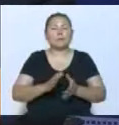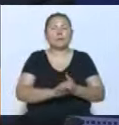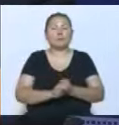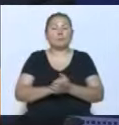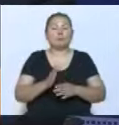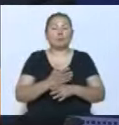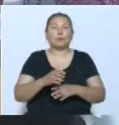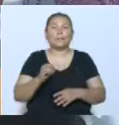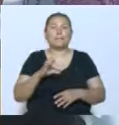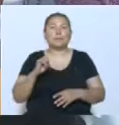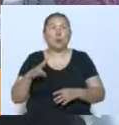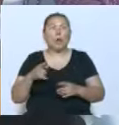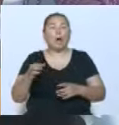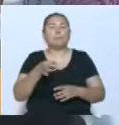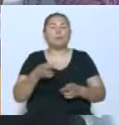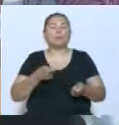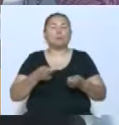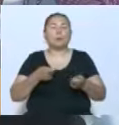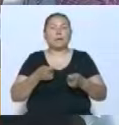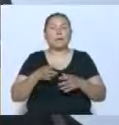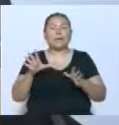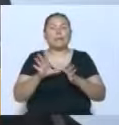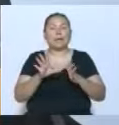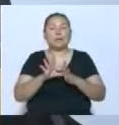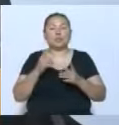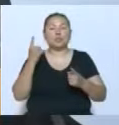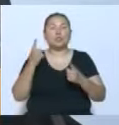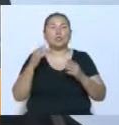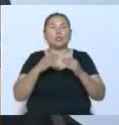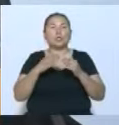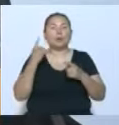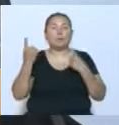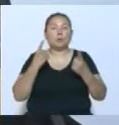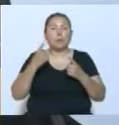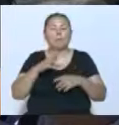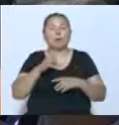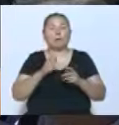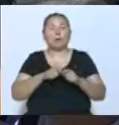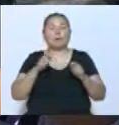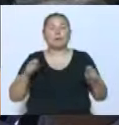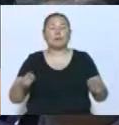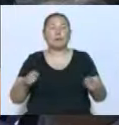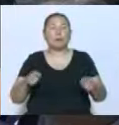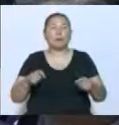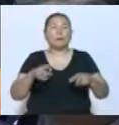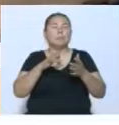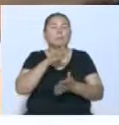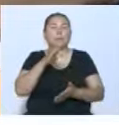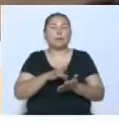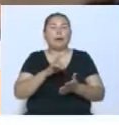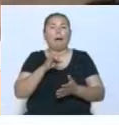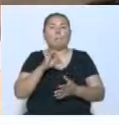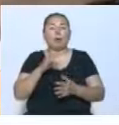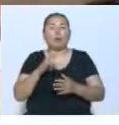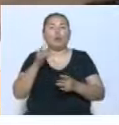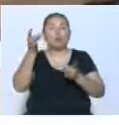Есенов университетом, областным управлением энергетики и жилищно-коммунального хозяйства и МАЭКом в открытии научно-прикладного центра аквакультуры